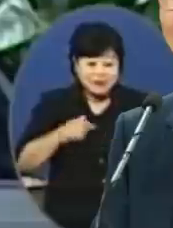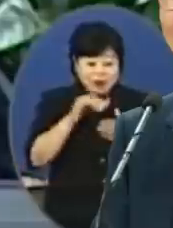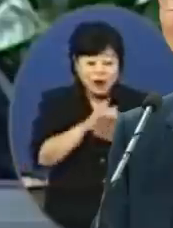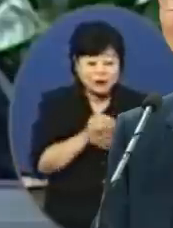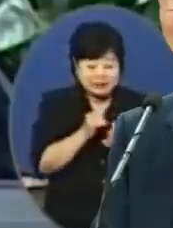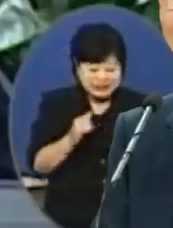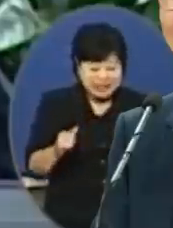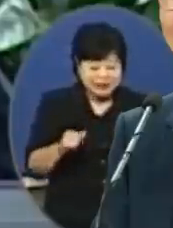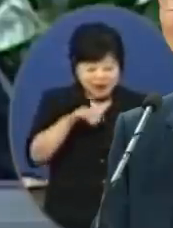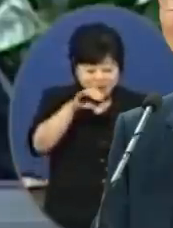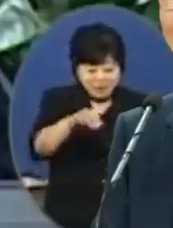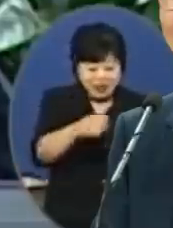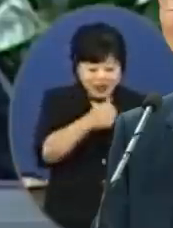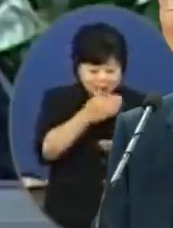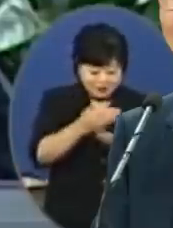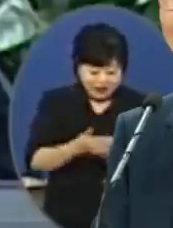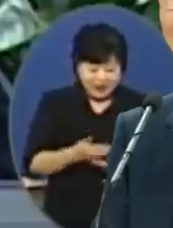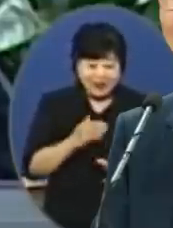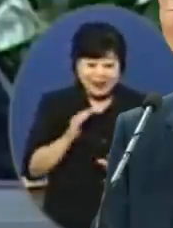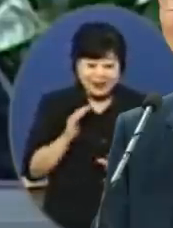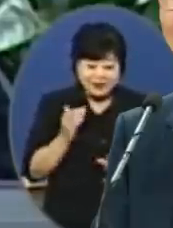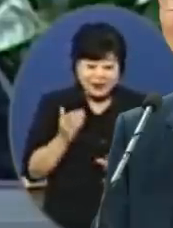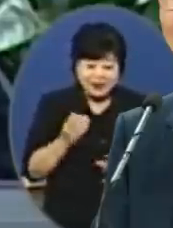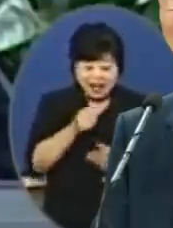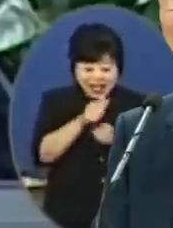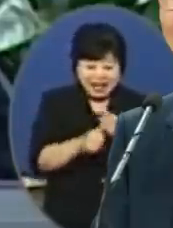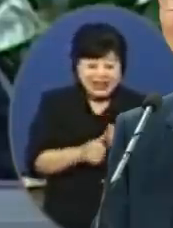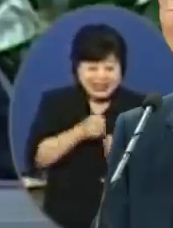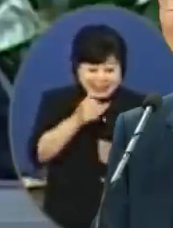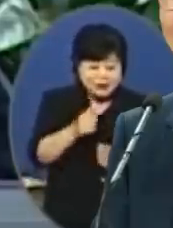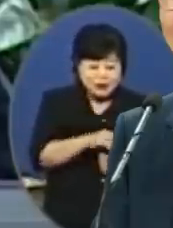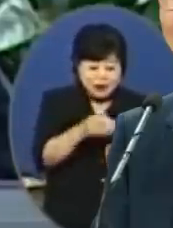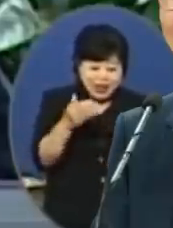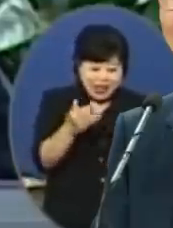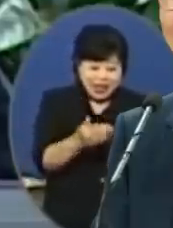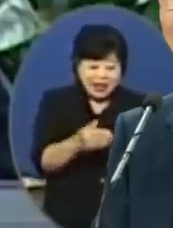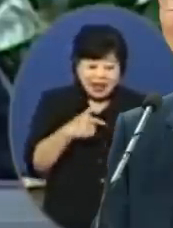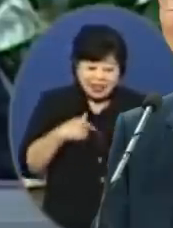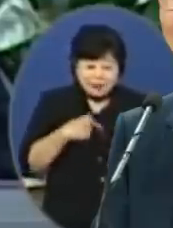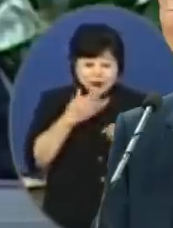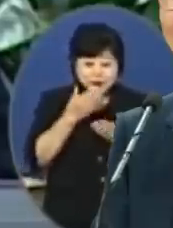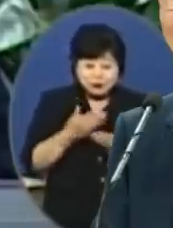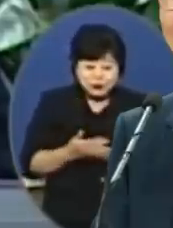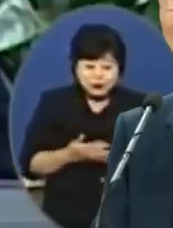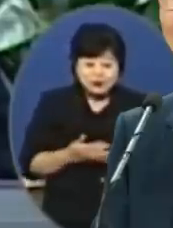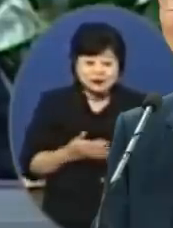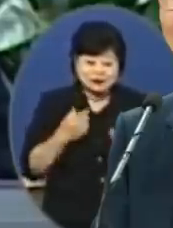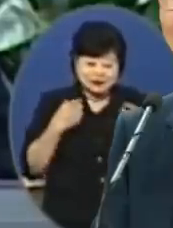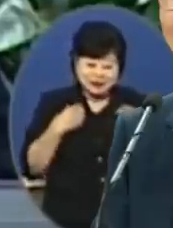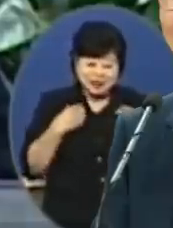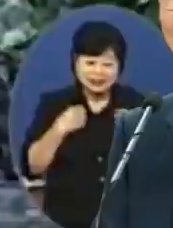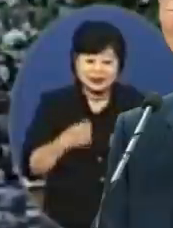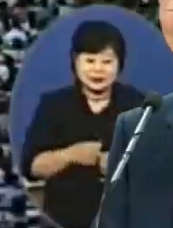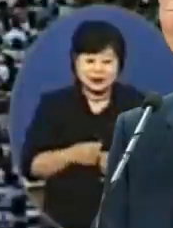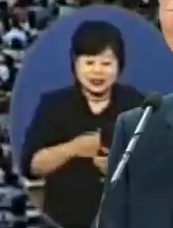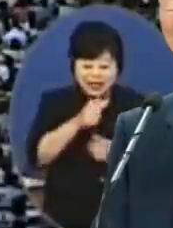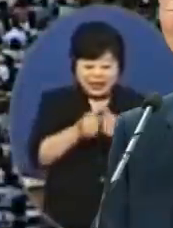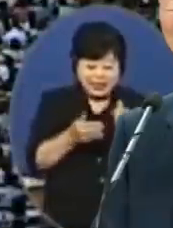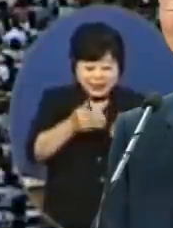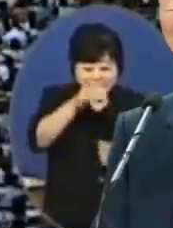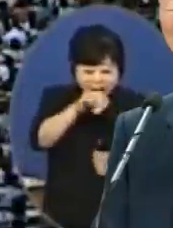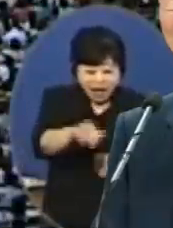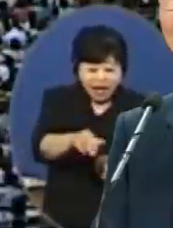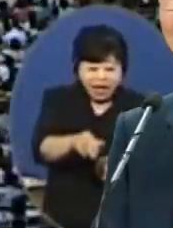화목된 사람들에게는 주어진다는 것입니다. 하나님이 우리에게 이제는 기쁨을 주시는 역할을 하시기 때문에 여러분 우리 하나님